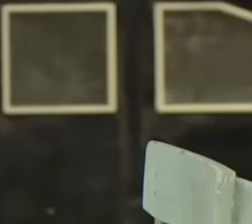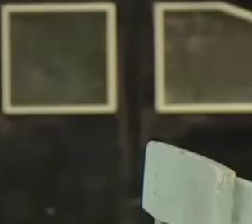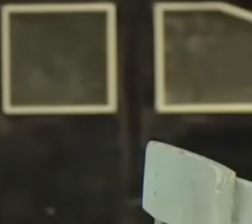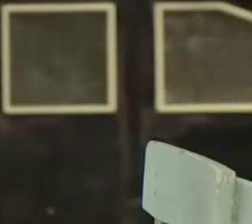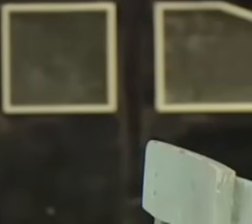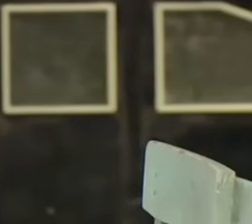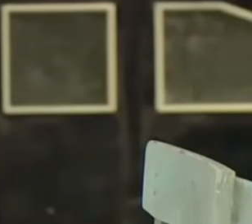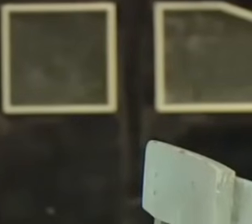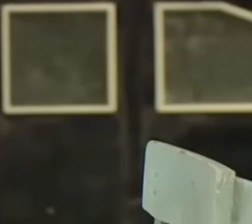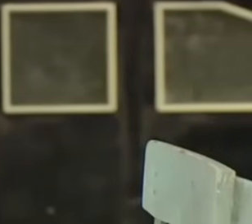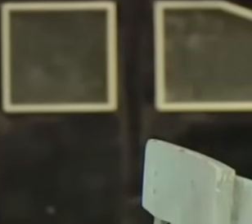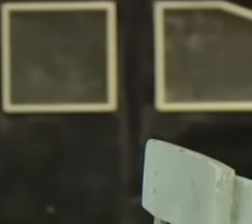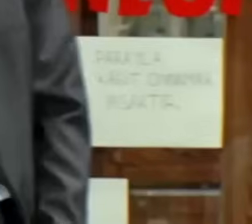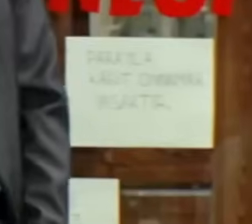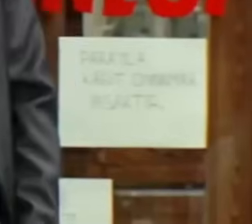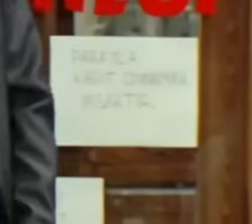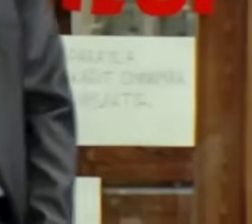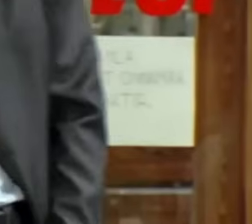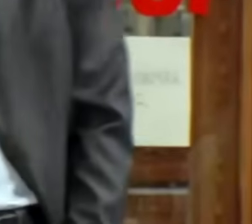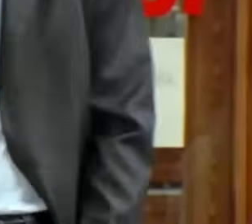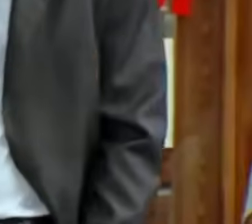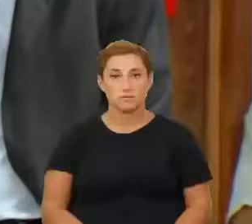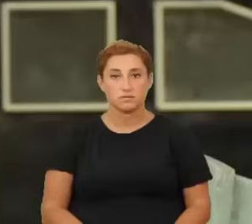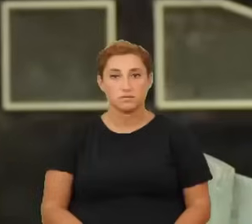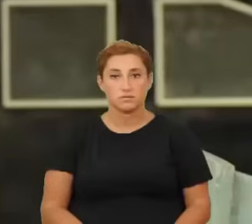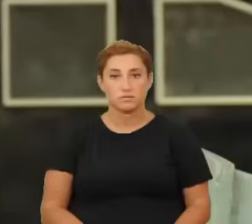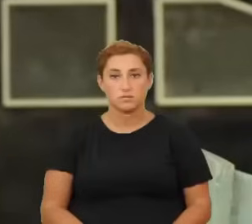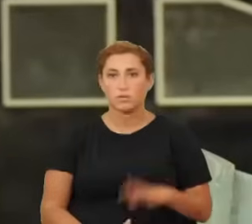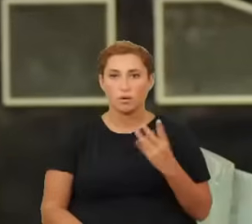Mesut'la Alper aralarında bakışıp gömleğe gülüyorlar.